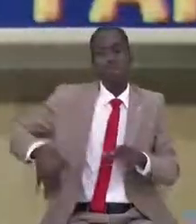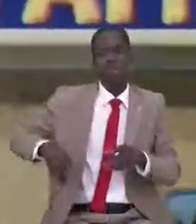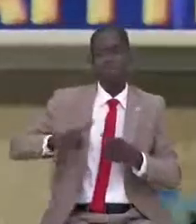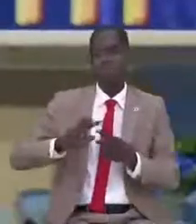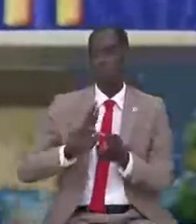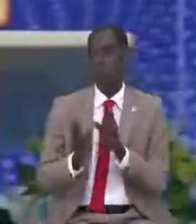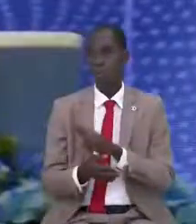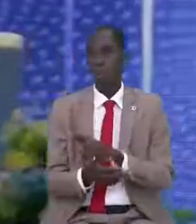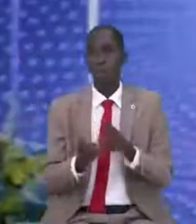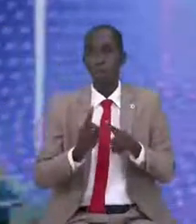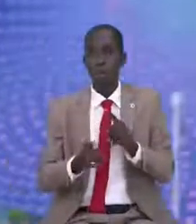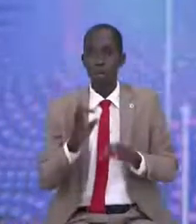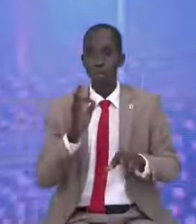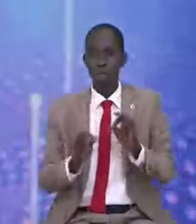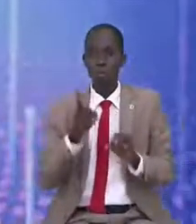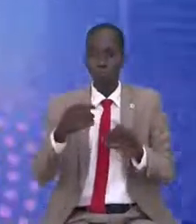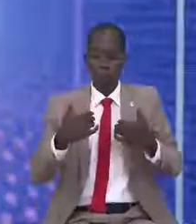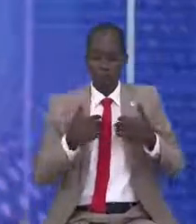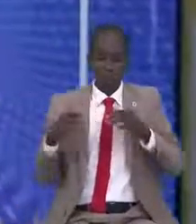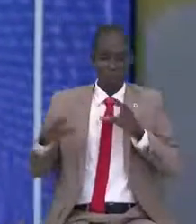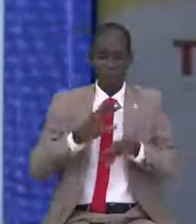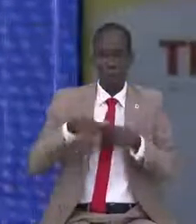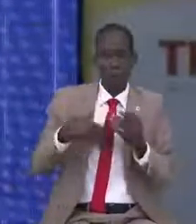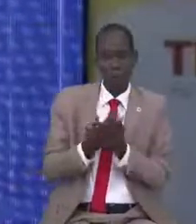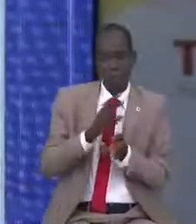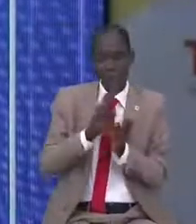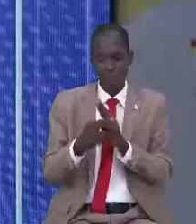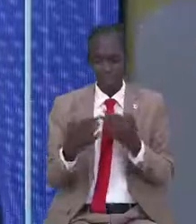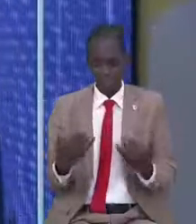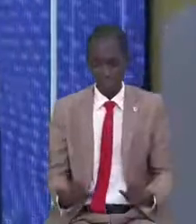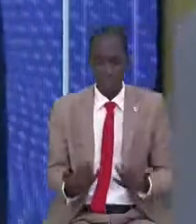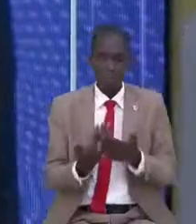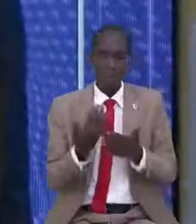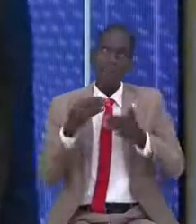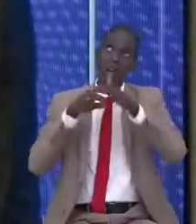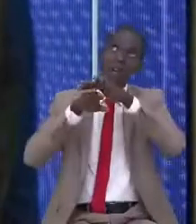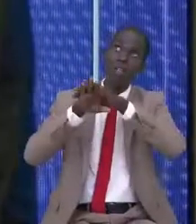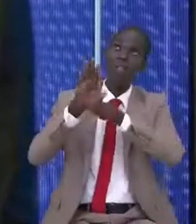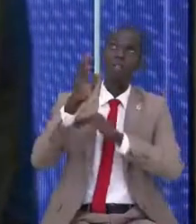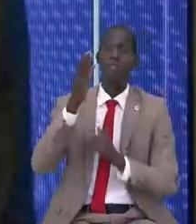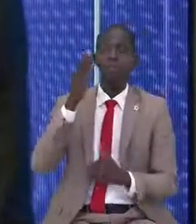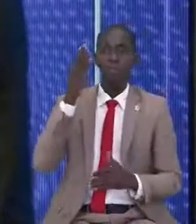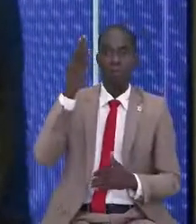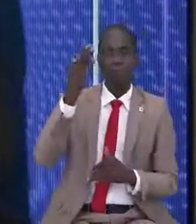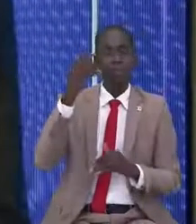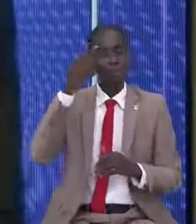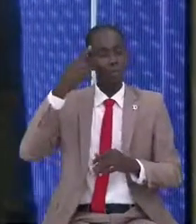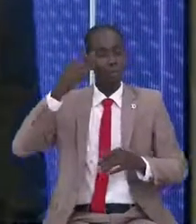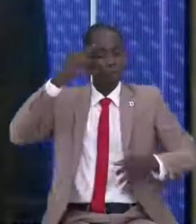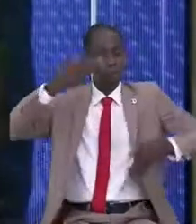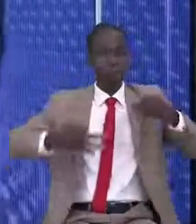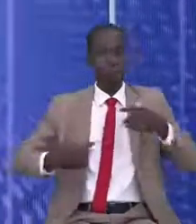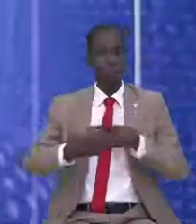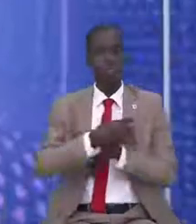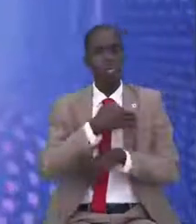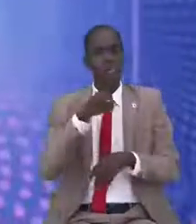tard de te corriger. Mais si tu fais la correction ici, avant d'arriver à la porte